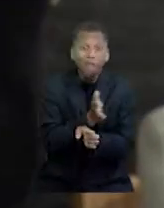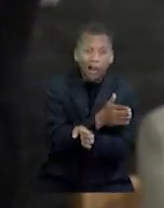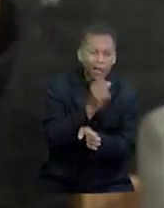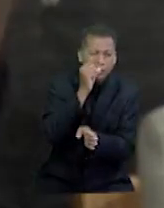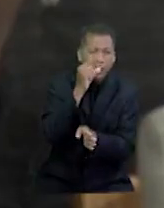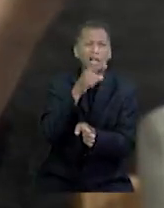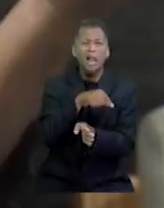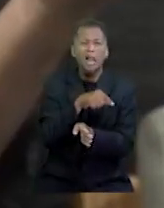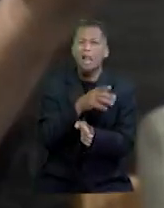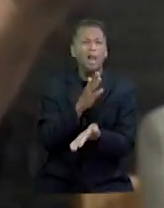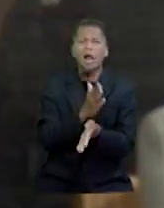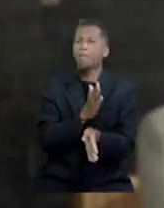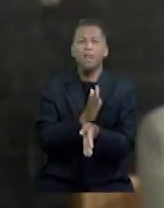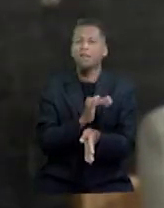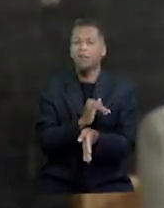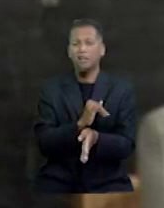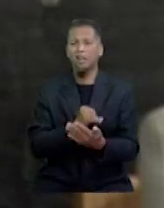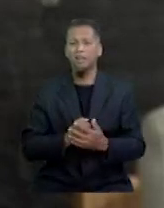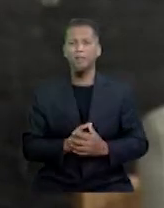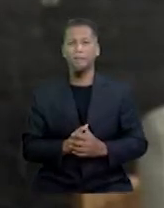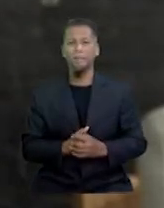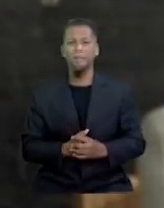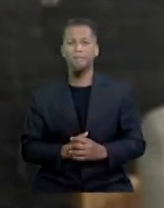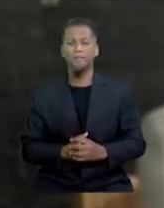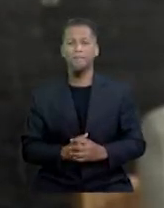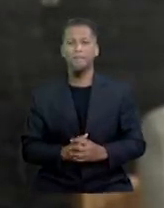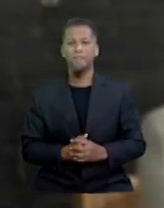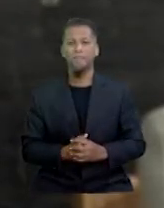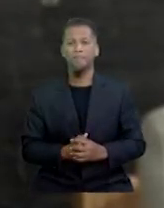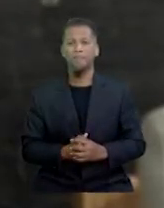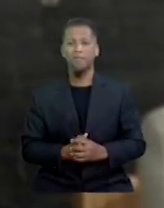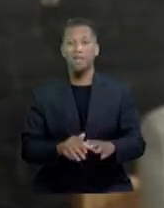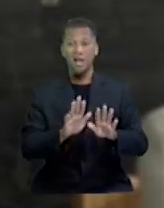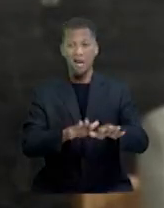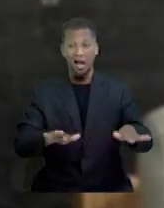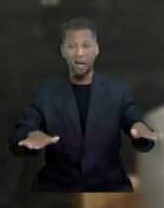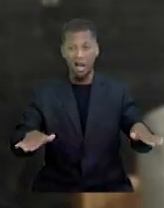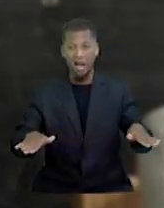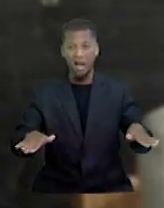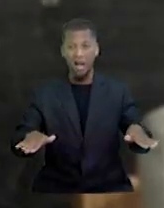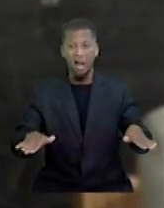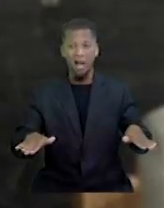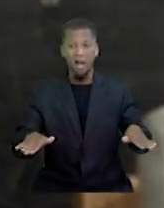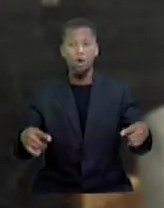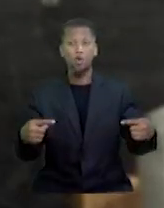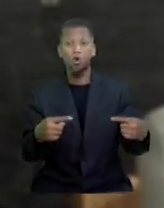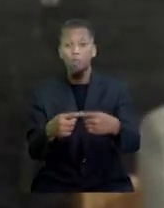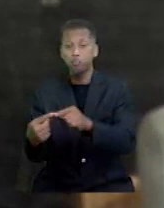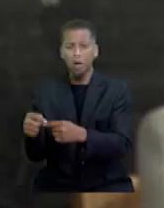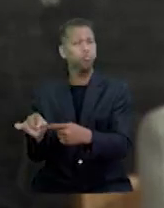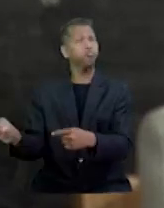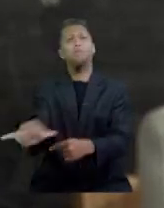memang belum diketahui penyebabnya. Tapi setidaknya anak-anak pasien ini punya satu benang merah yang sama. Dengan